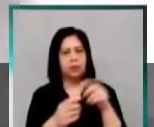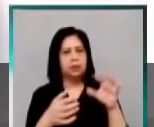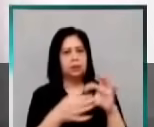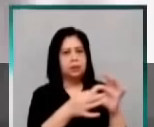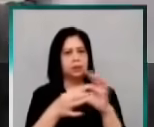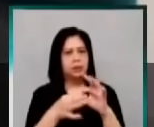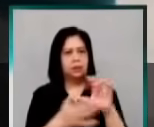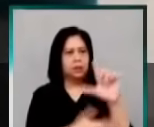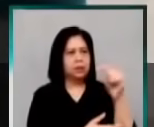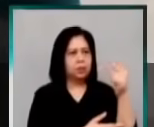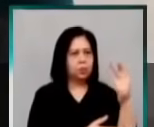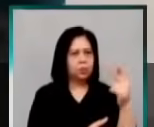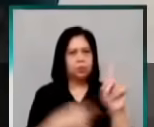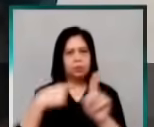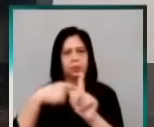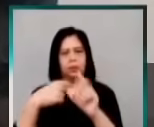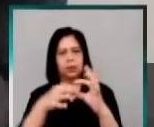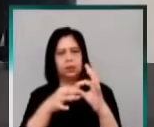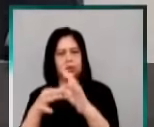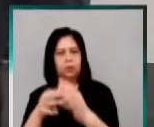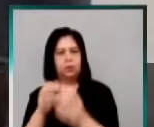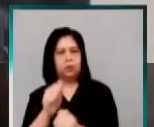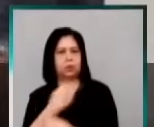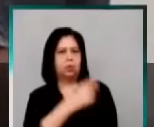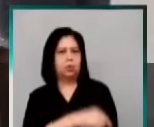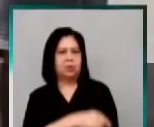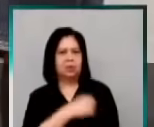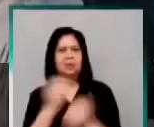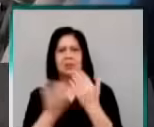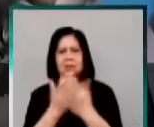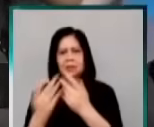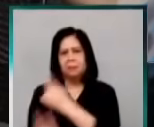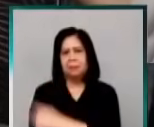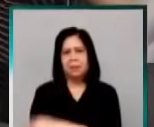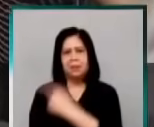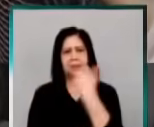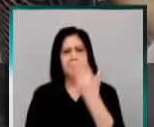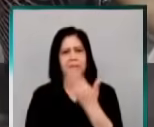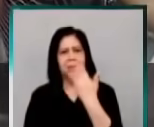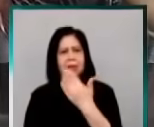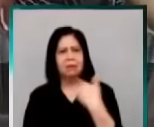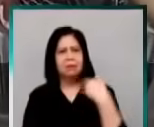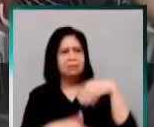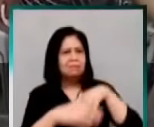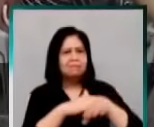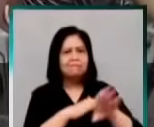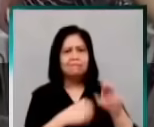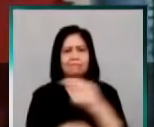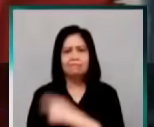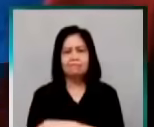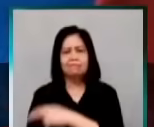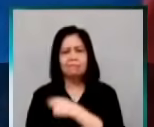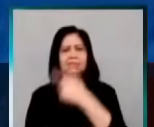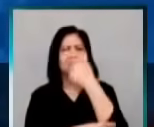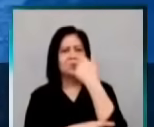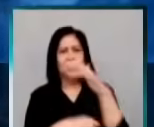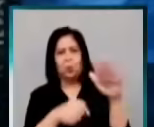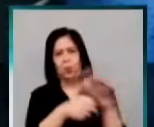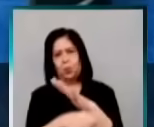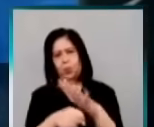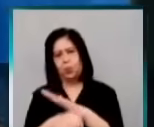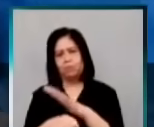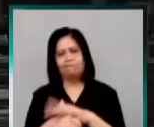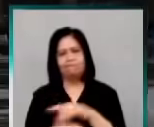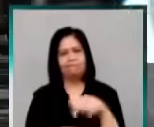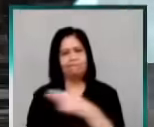ospital. May mga pasyenteng namamatay na raw nang hindi man lang nakakapasok ng ospital dahil puno na ang mga ito. Hindi